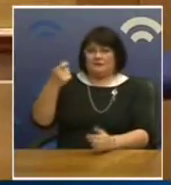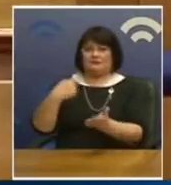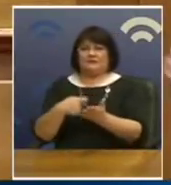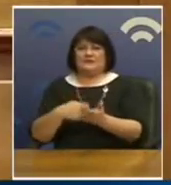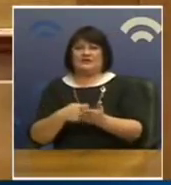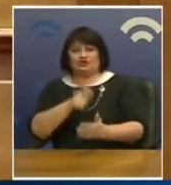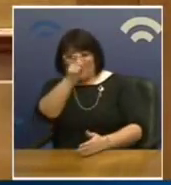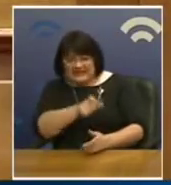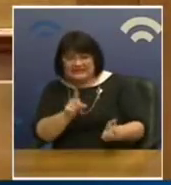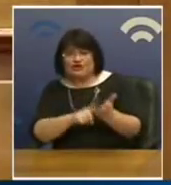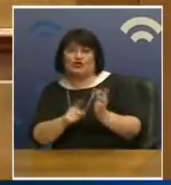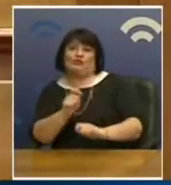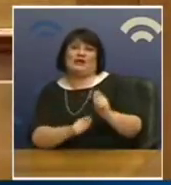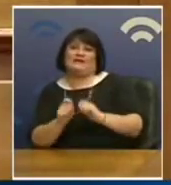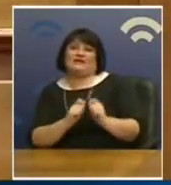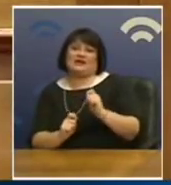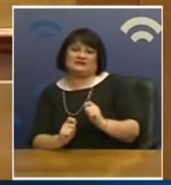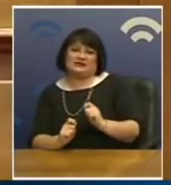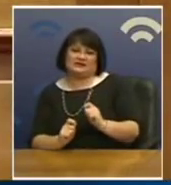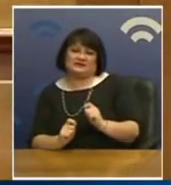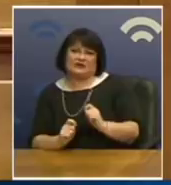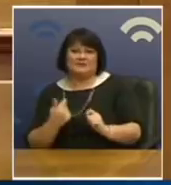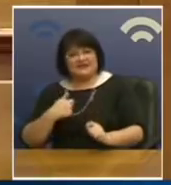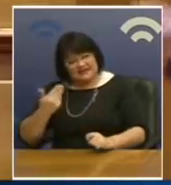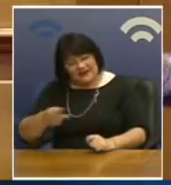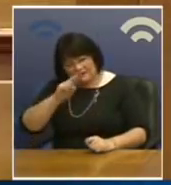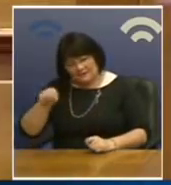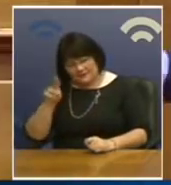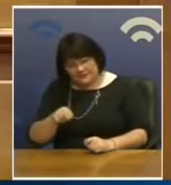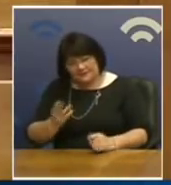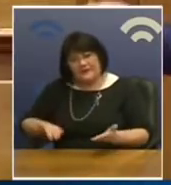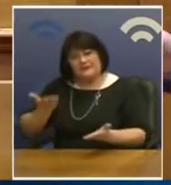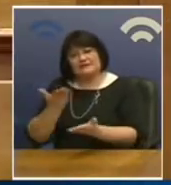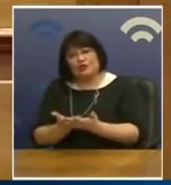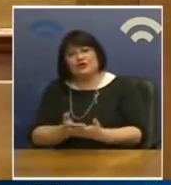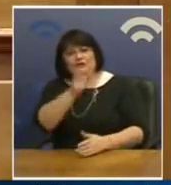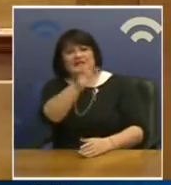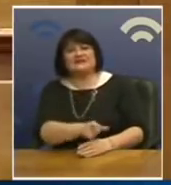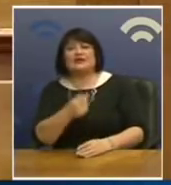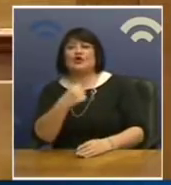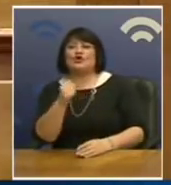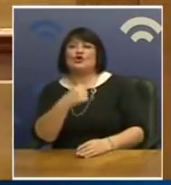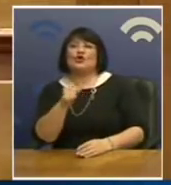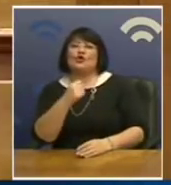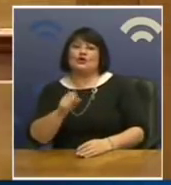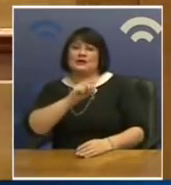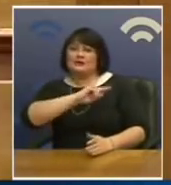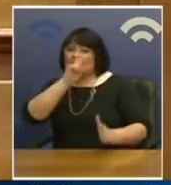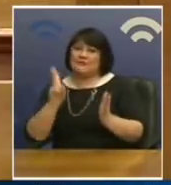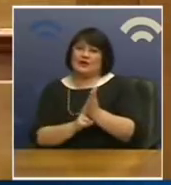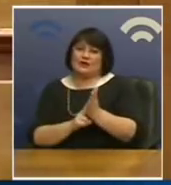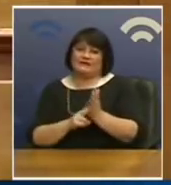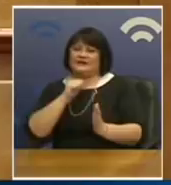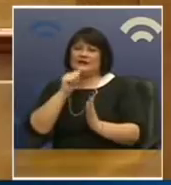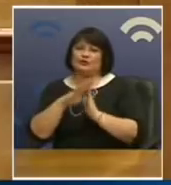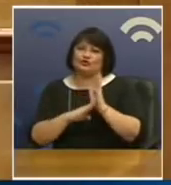το νομοθετήσατε για να έρθουμε εμείς να το καταργήσουμε. Προτείνουμε και εσείς αρνείστε να απαγορευτεί συνταγματικά